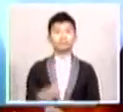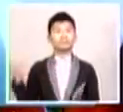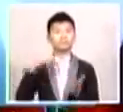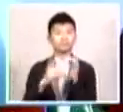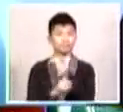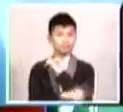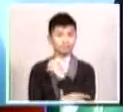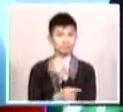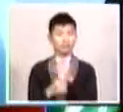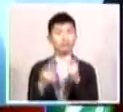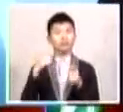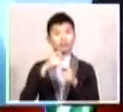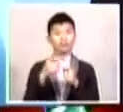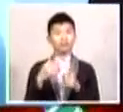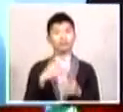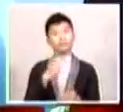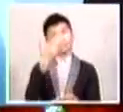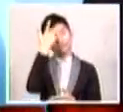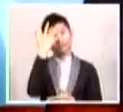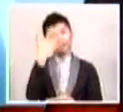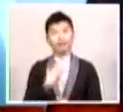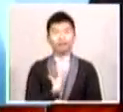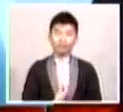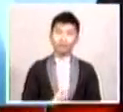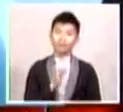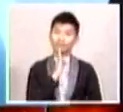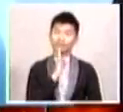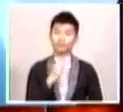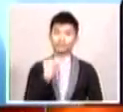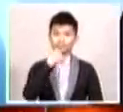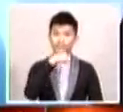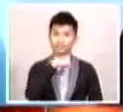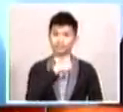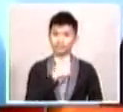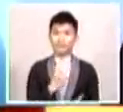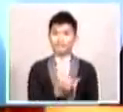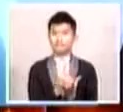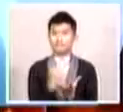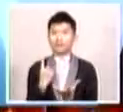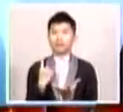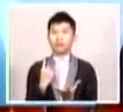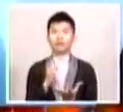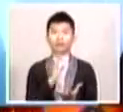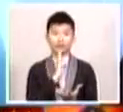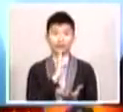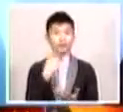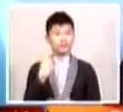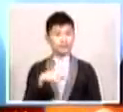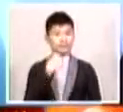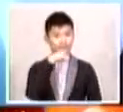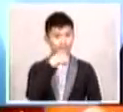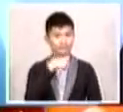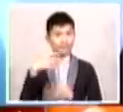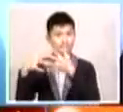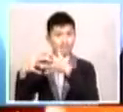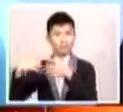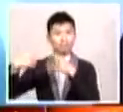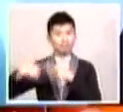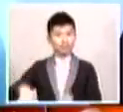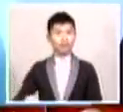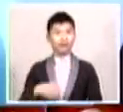然是接连不断的挫折和绝望。台湾不仅被迫退出联合国，台湾也被迫和美国断